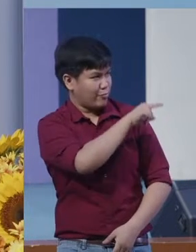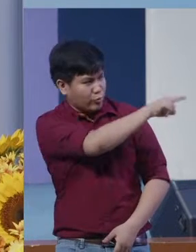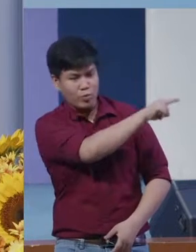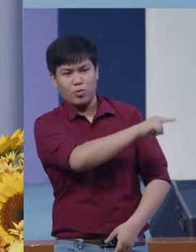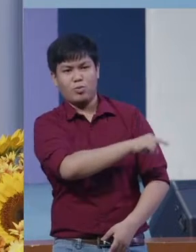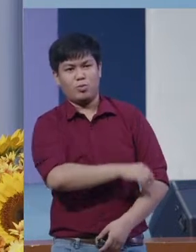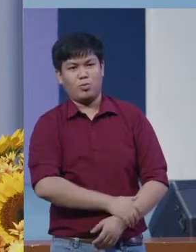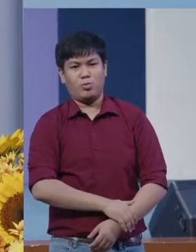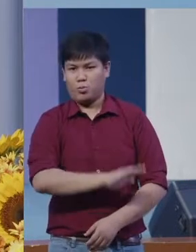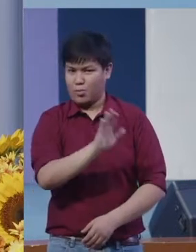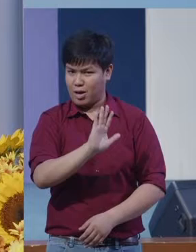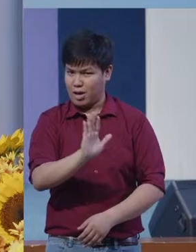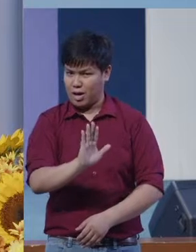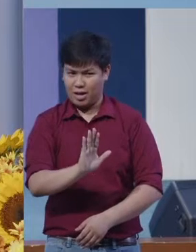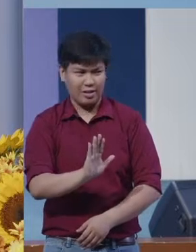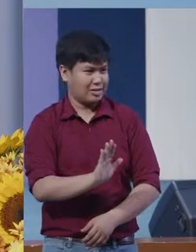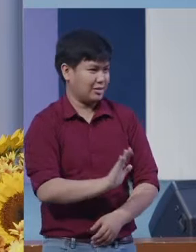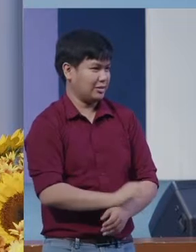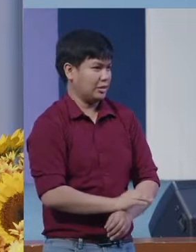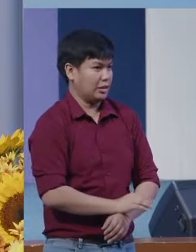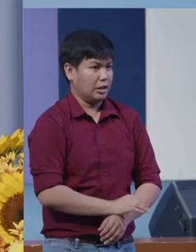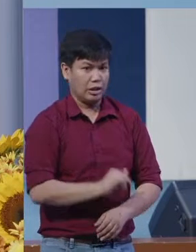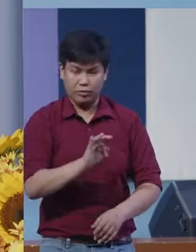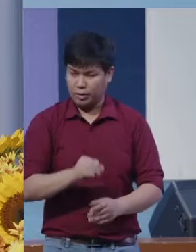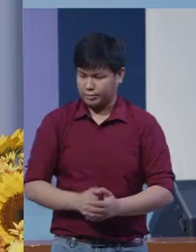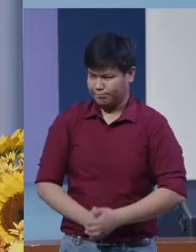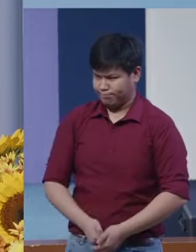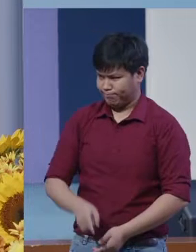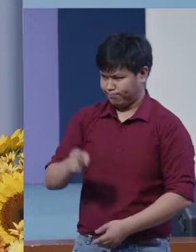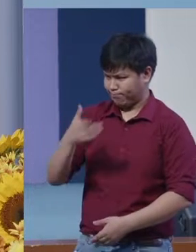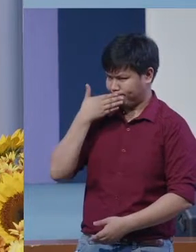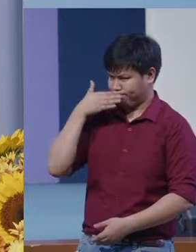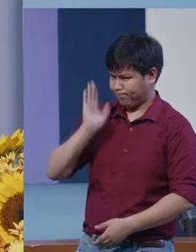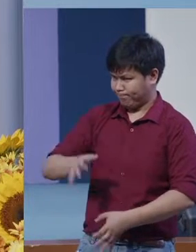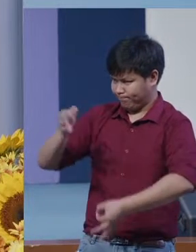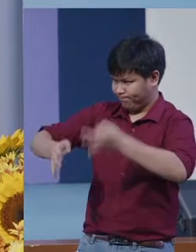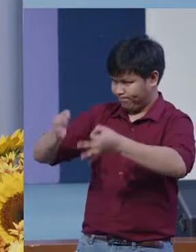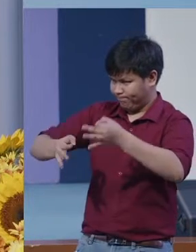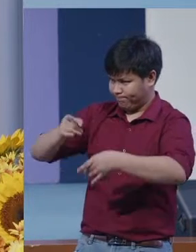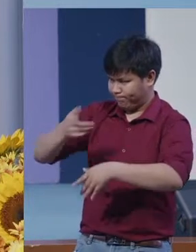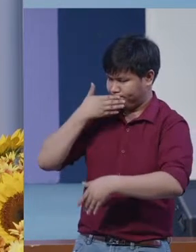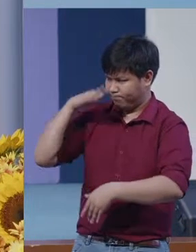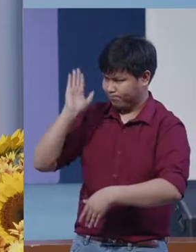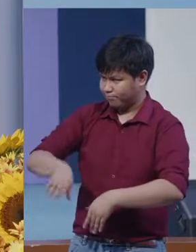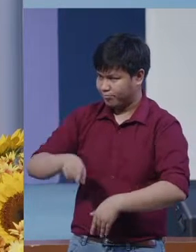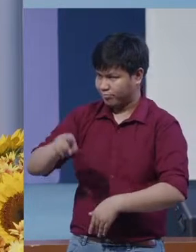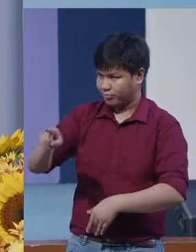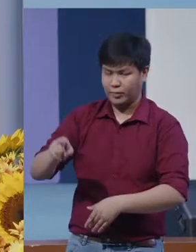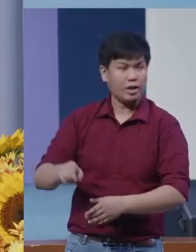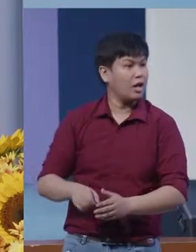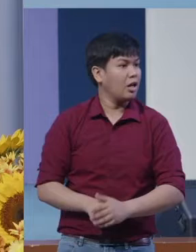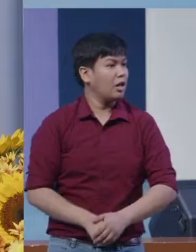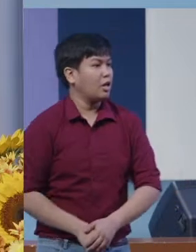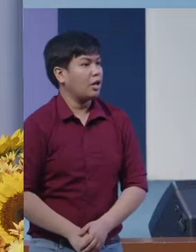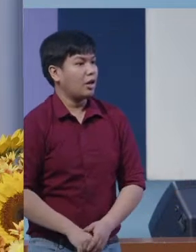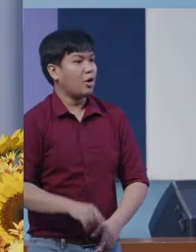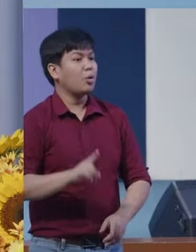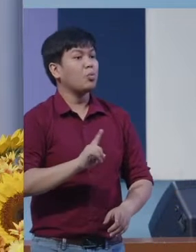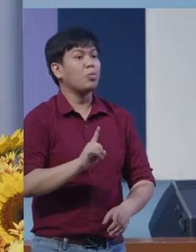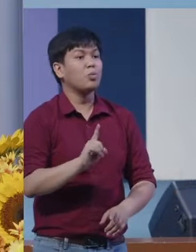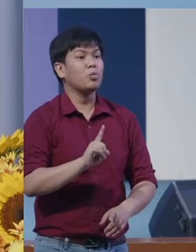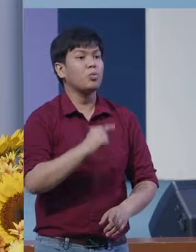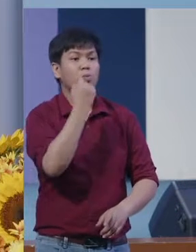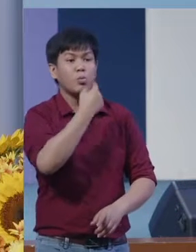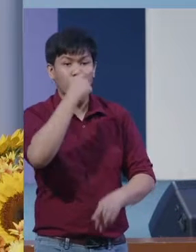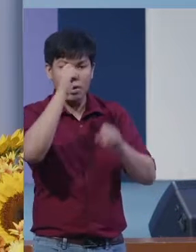who speaks against a brother or judges his brother speaks evil against the law and judges the law.